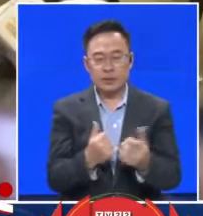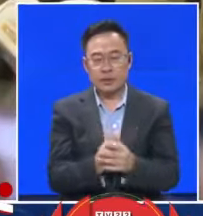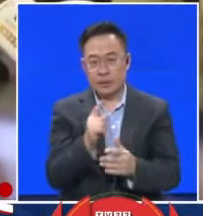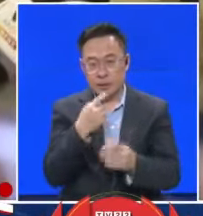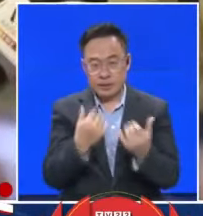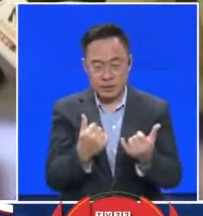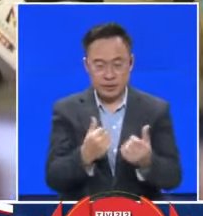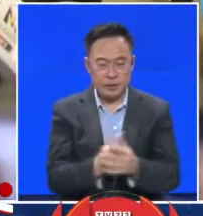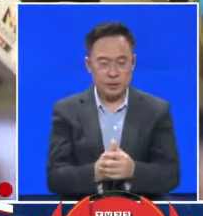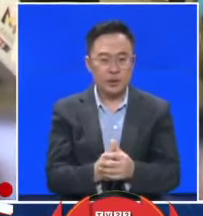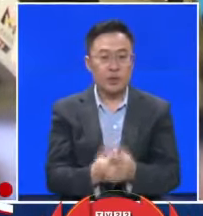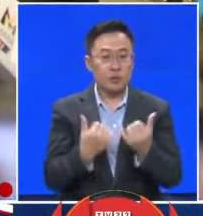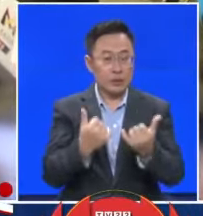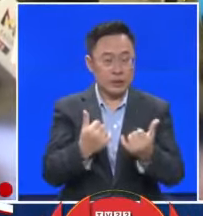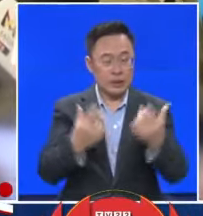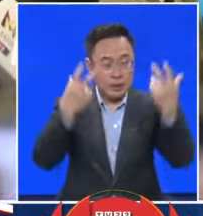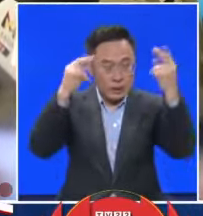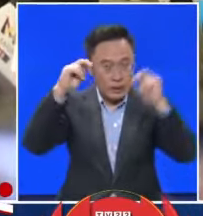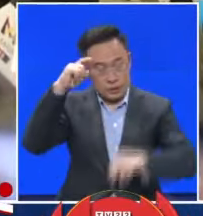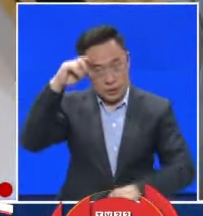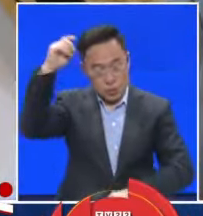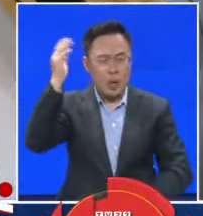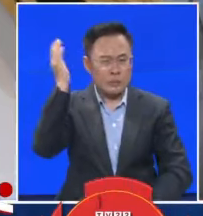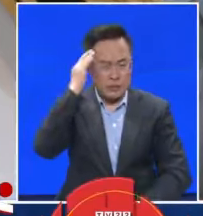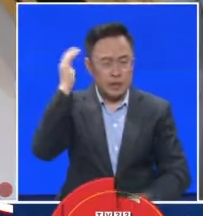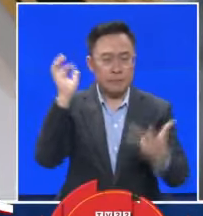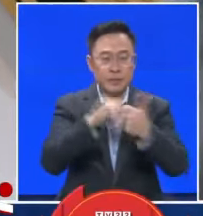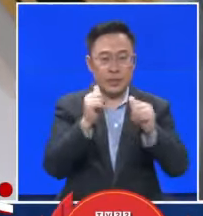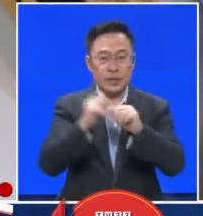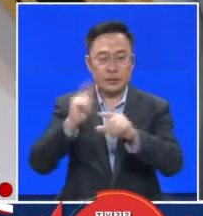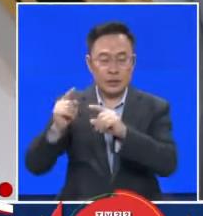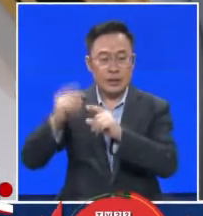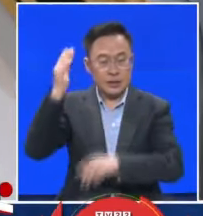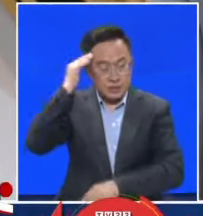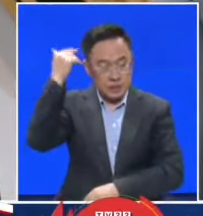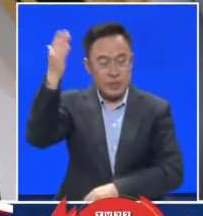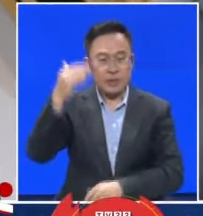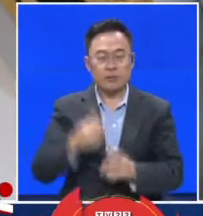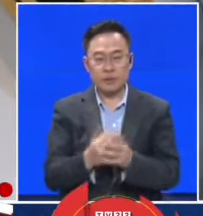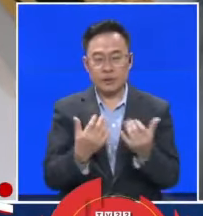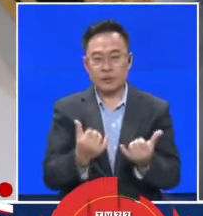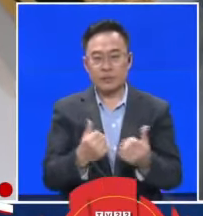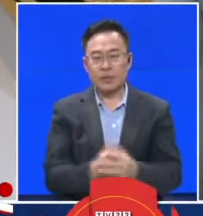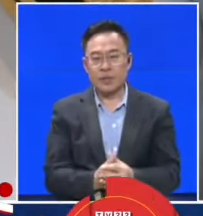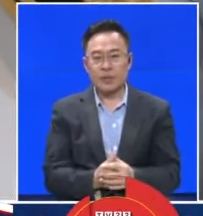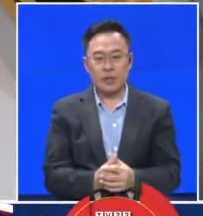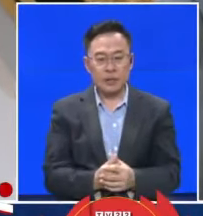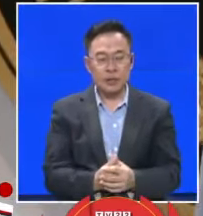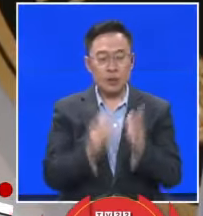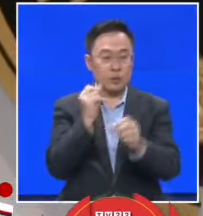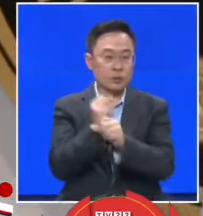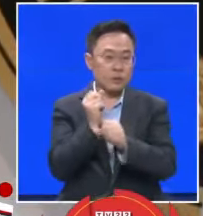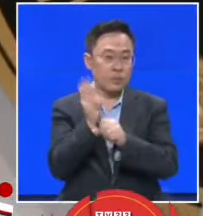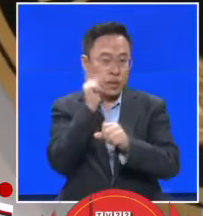ะนายกรัฐมนตรีนะคะนายกเศรษฐาทวีสินก็รับทราบเรื่องนี้แล้วนะกลายเป็นข่าวดังซะขนาดนี้นายกก็ต้องทราบละค่ะนักข่าวไปถามเลย